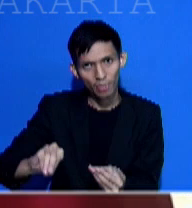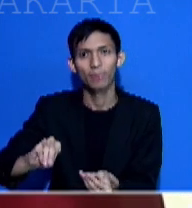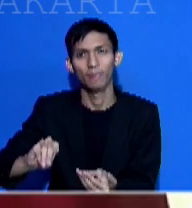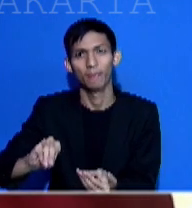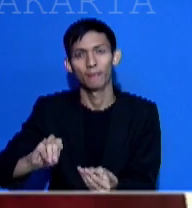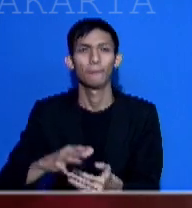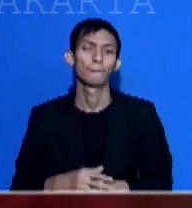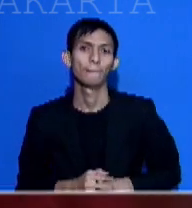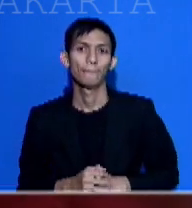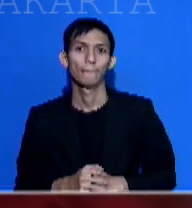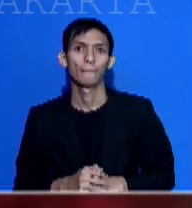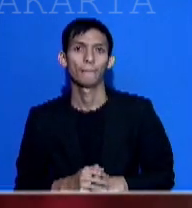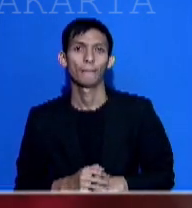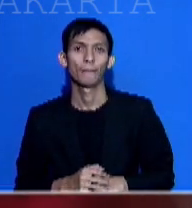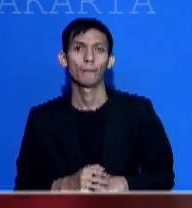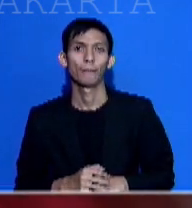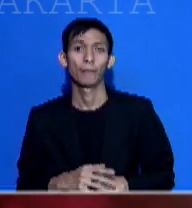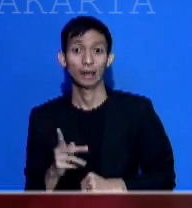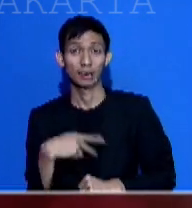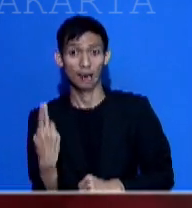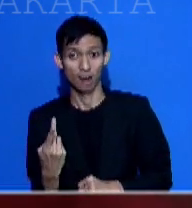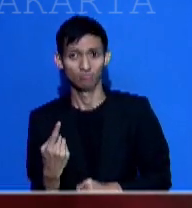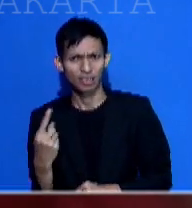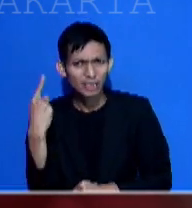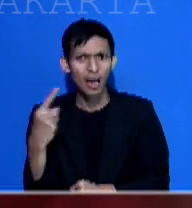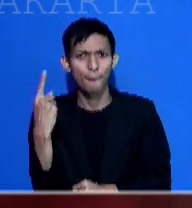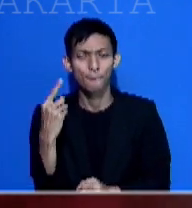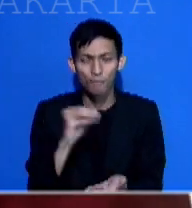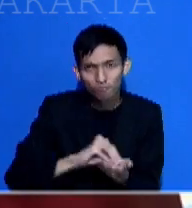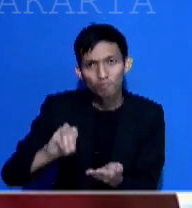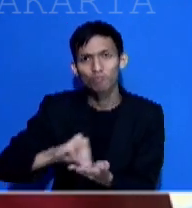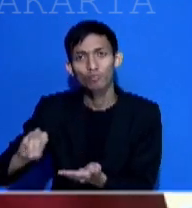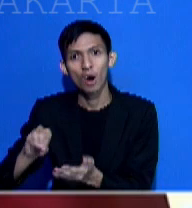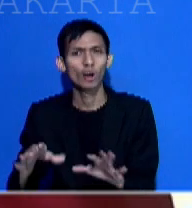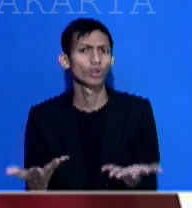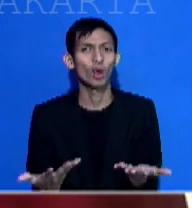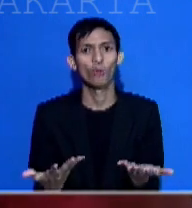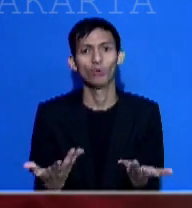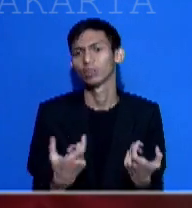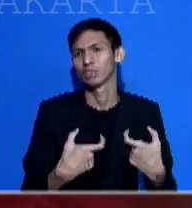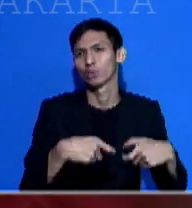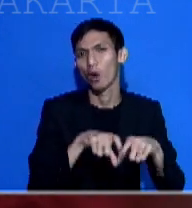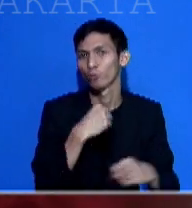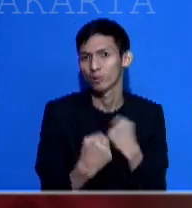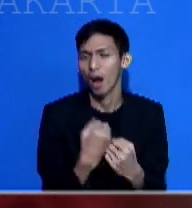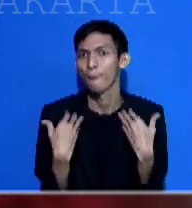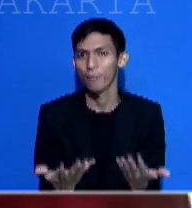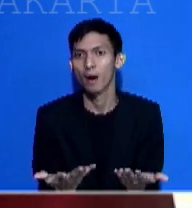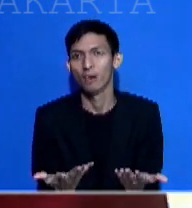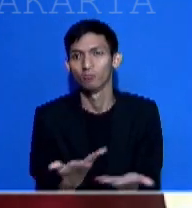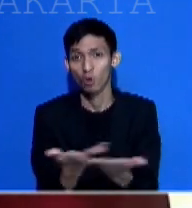Seringkali juga kita memberikan tidak hanya materi, tetapi sesuai dengan usaha masing-masing, berupa alat,